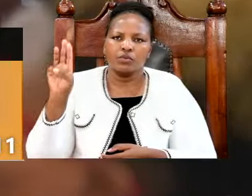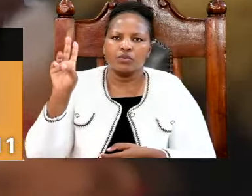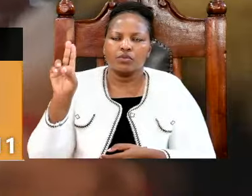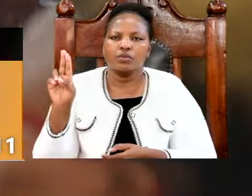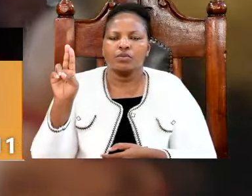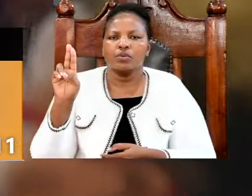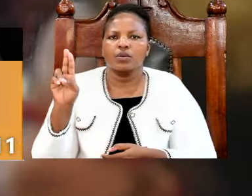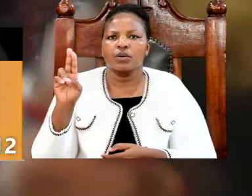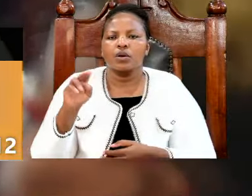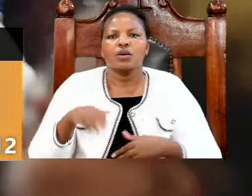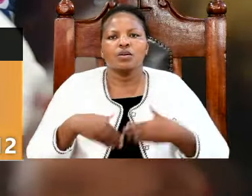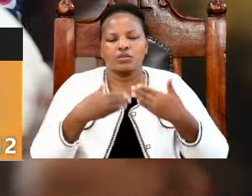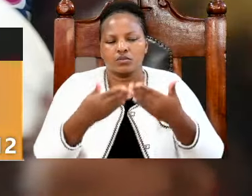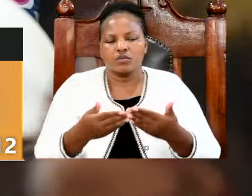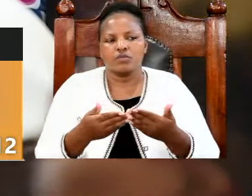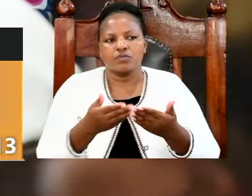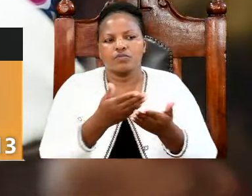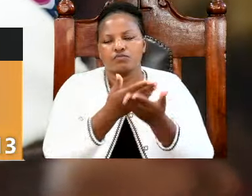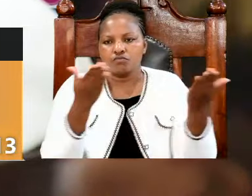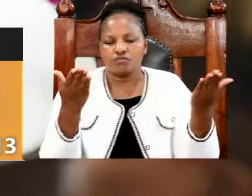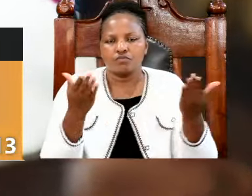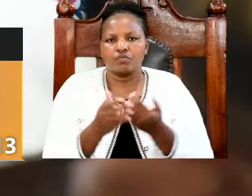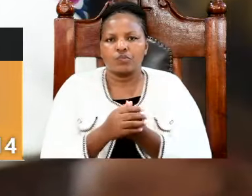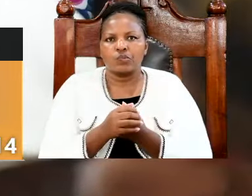shukurani muweze kuzipokea, ni zenyu.